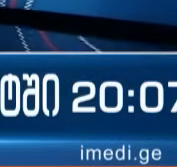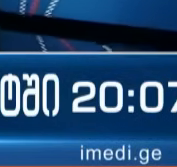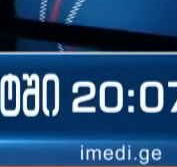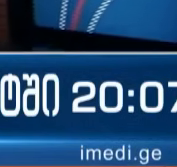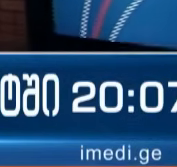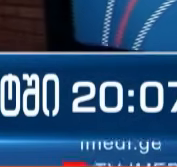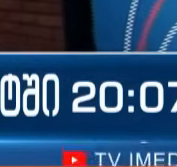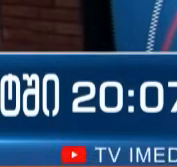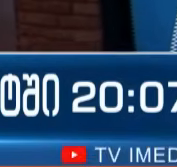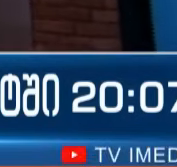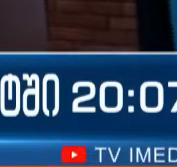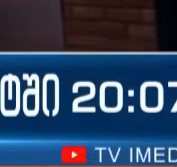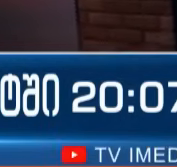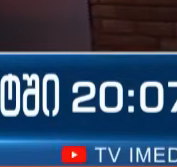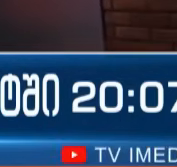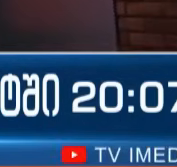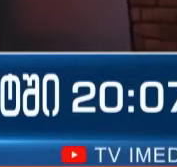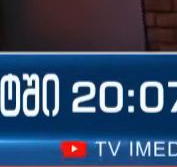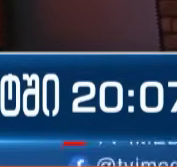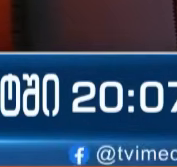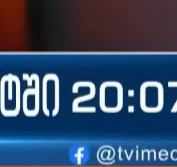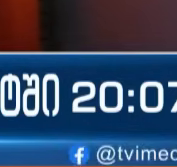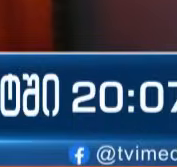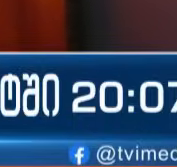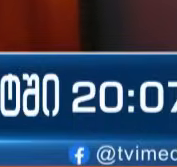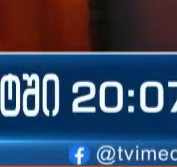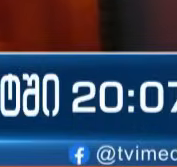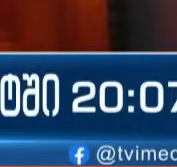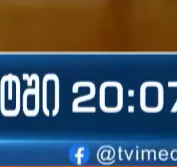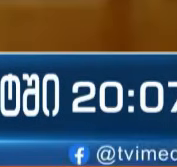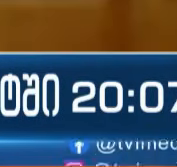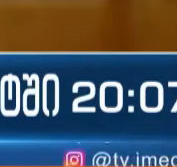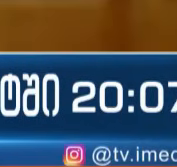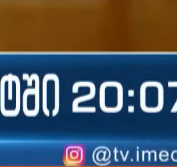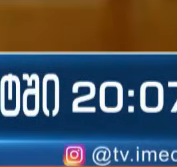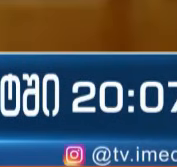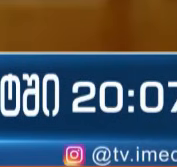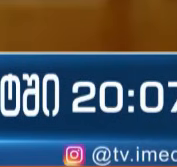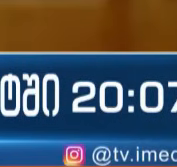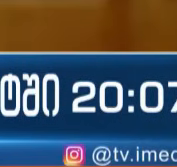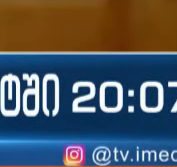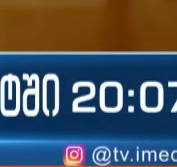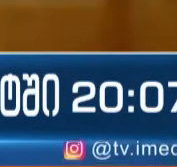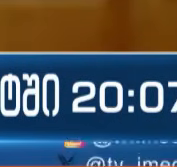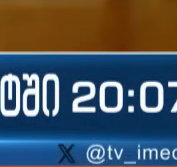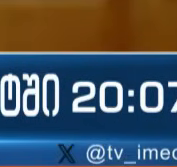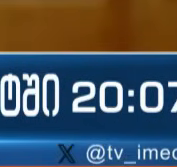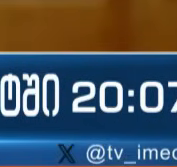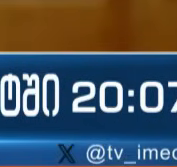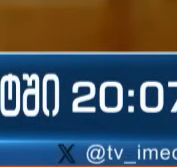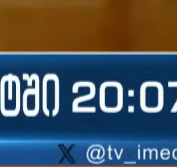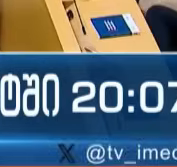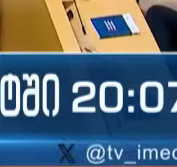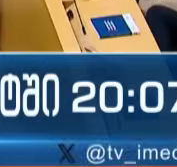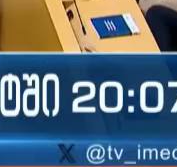Levan opoziciis tsarieli skamebi sakartvelos parlamentis xtomata darbashi opoziciis mdgomareobaze beorames ambobs. Ukve